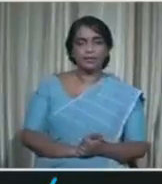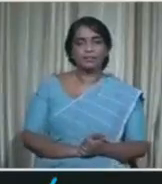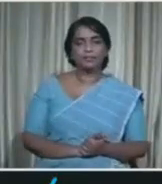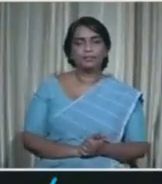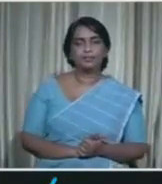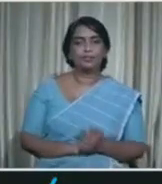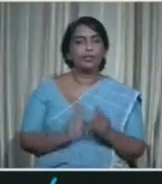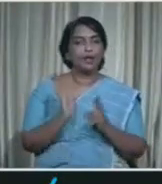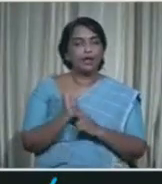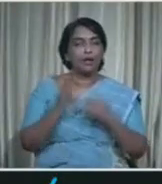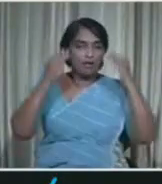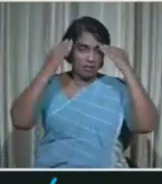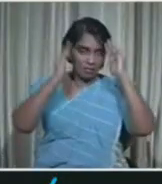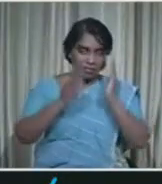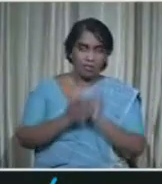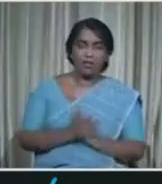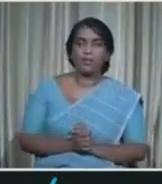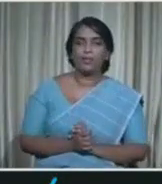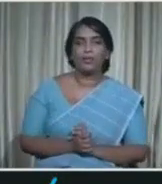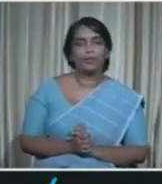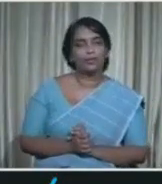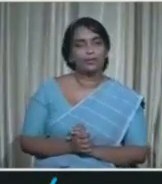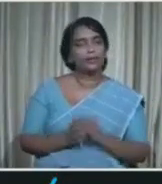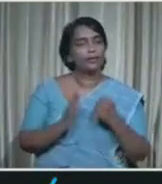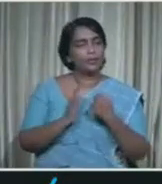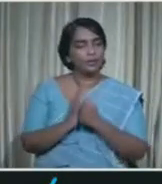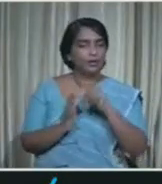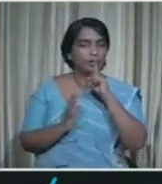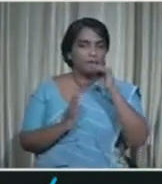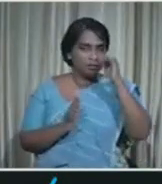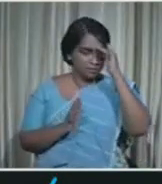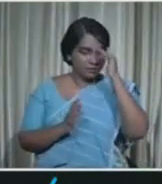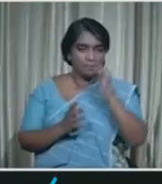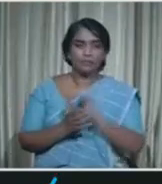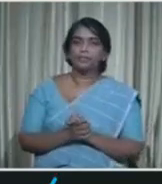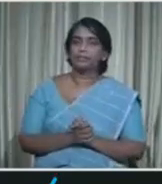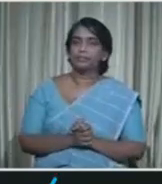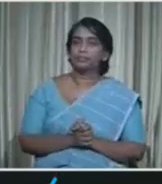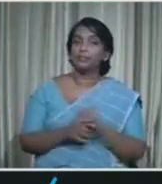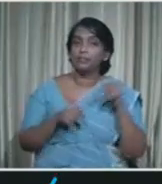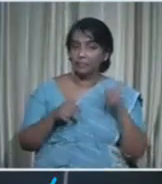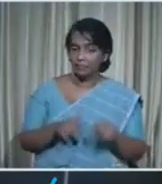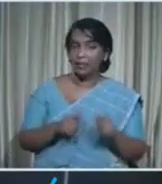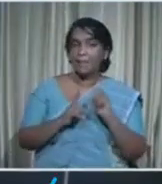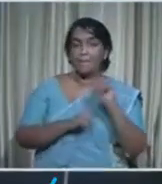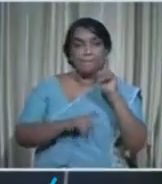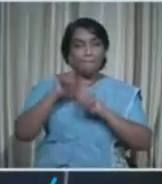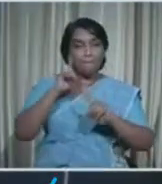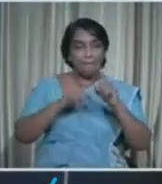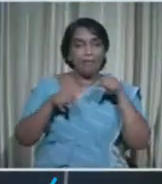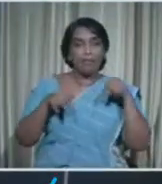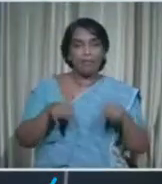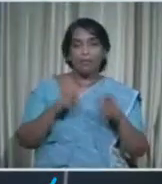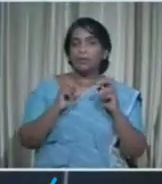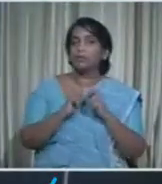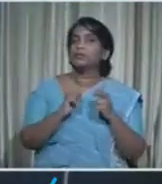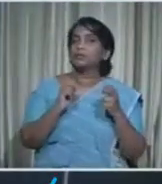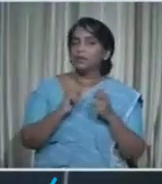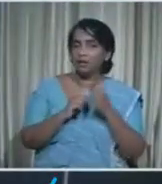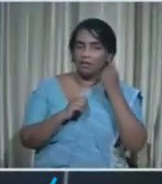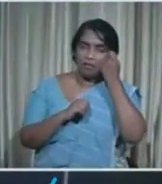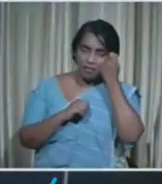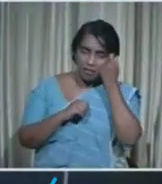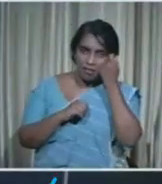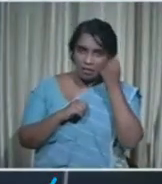Sri Namal Rajabakshmantuma. Garu Katanayakatumani, Ada Matuwe Parliamentu Tula Matuwechi Karana Kipaya